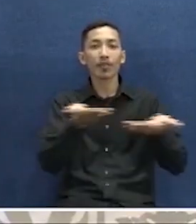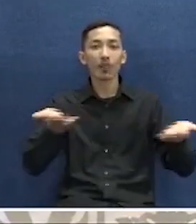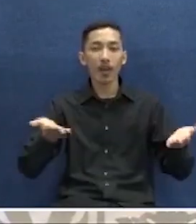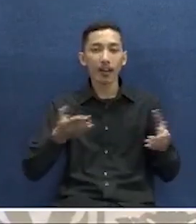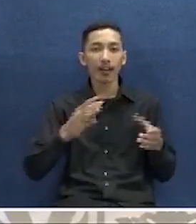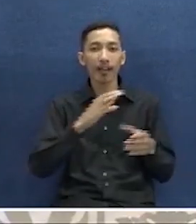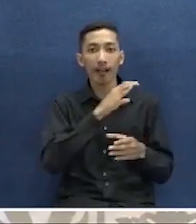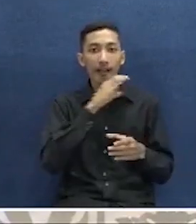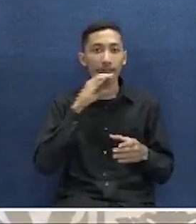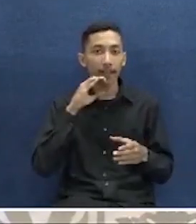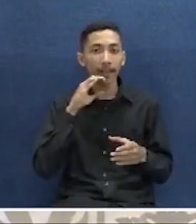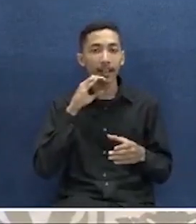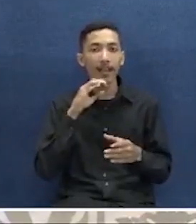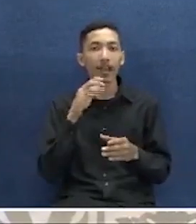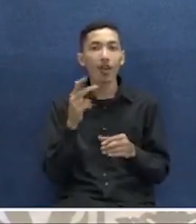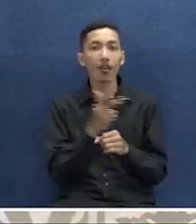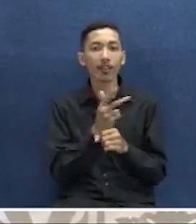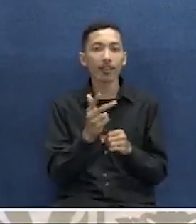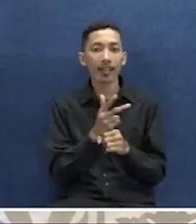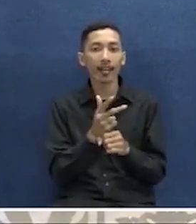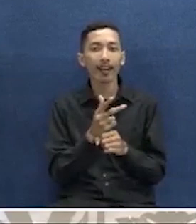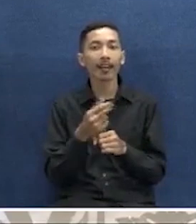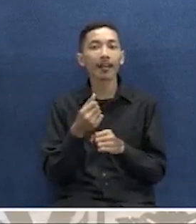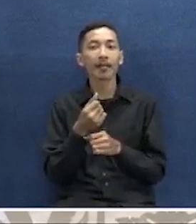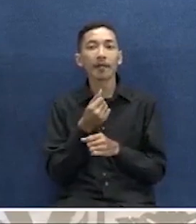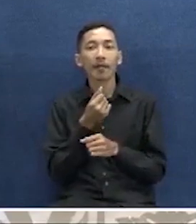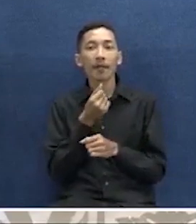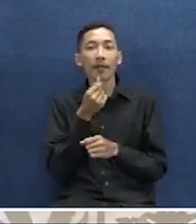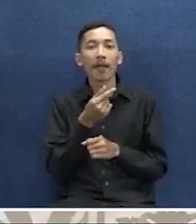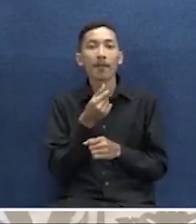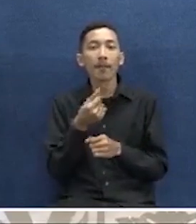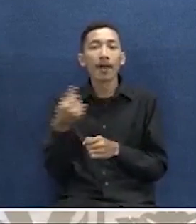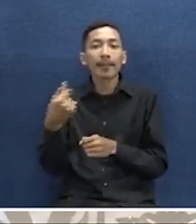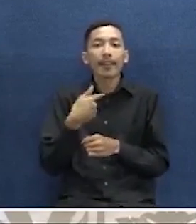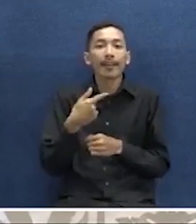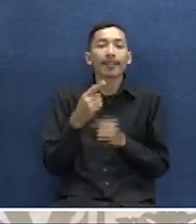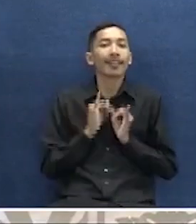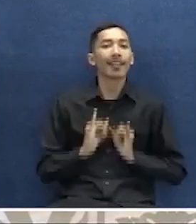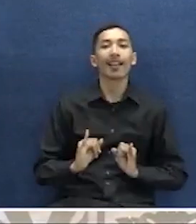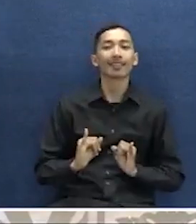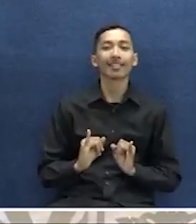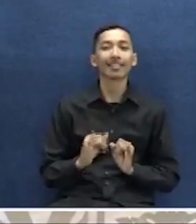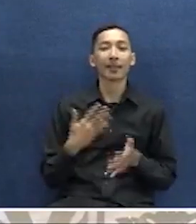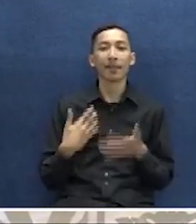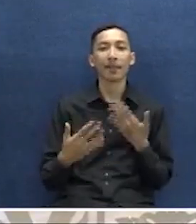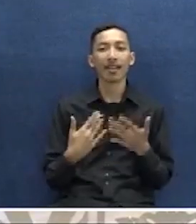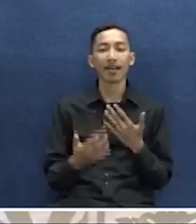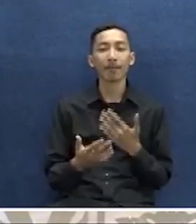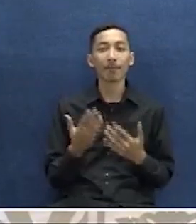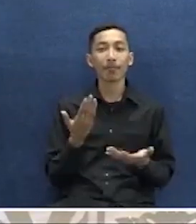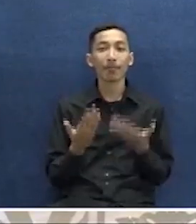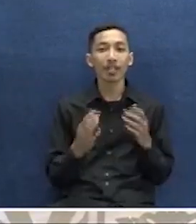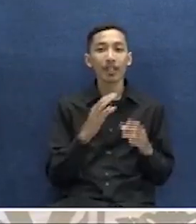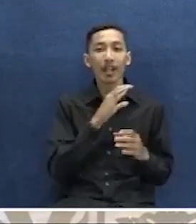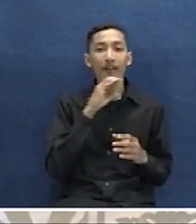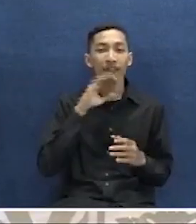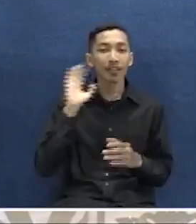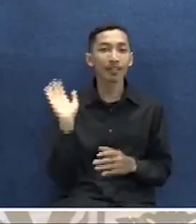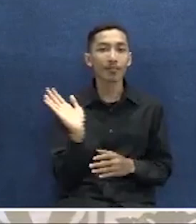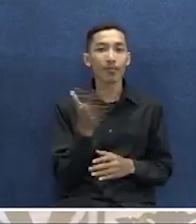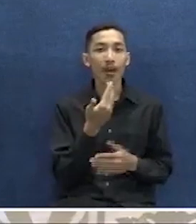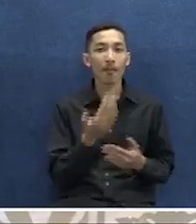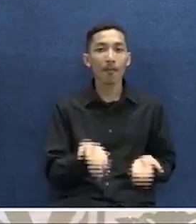coffee shop konten yang bayar seikhlasnya jadi konten juga kan kita sehingga akhirnya nanti semua coffee shop yang Insyaallah